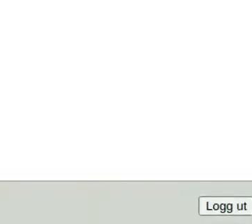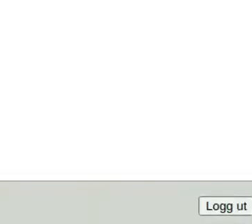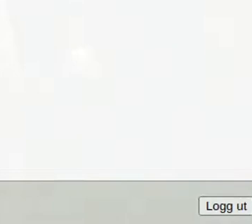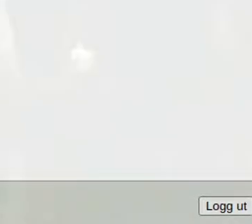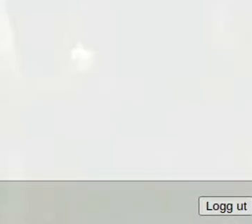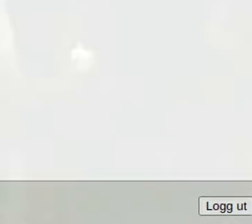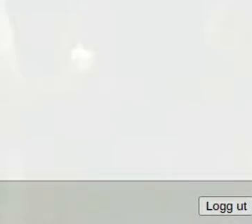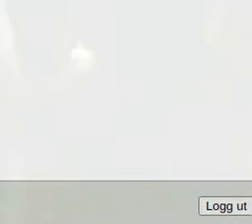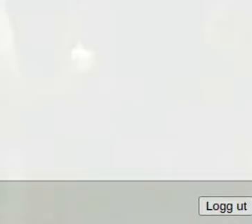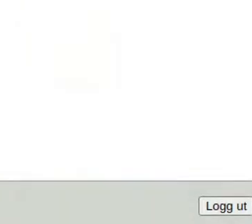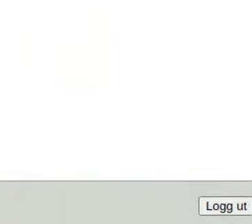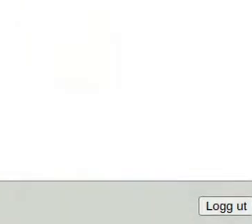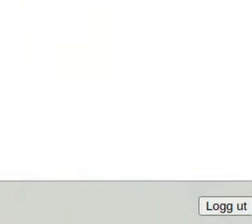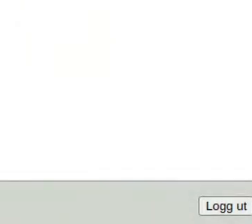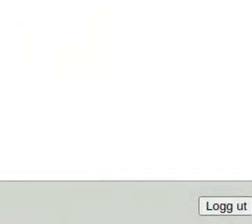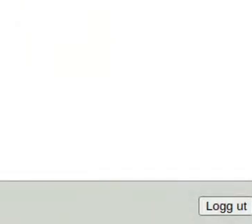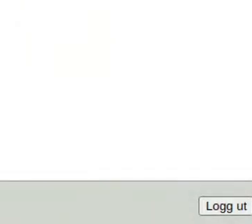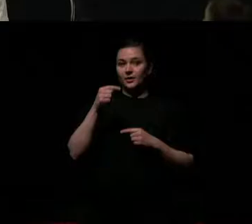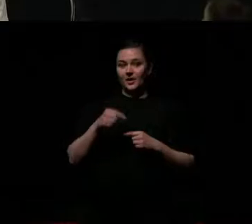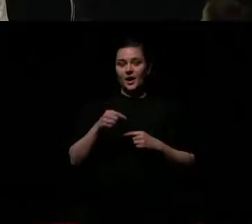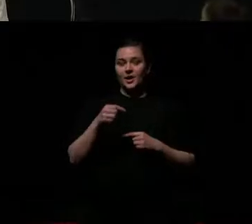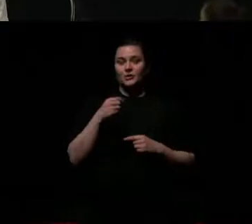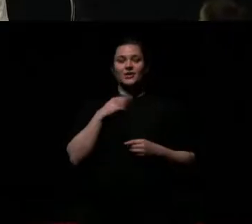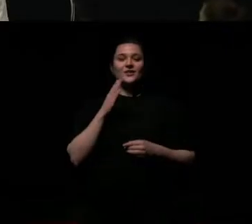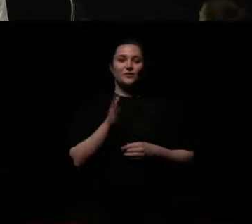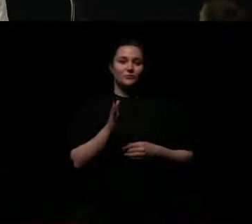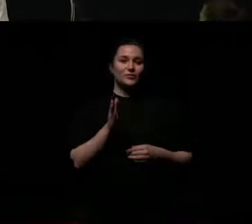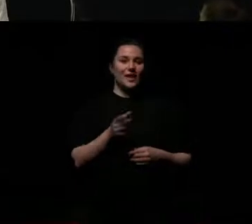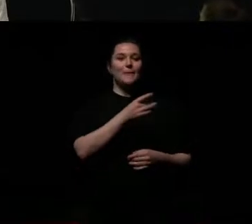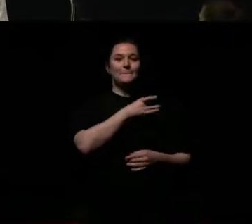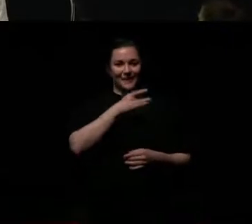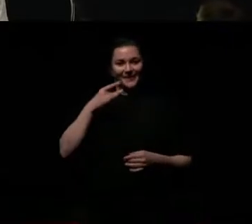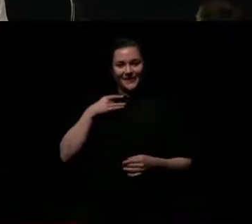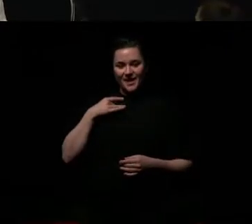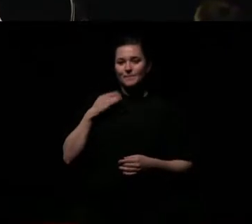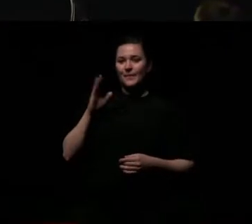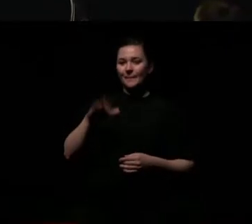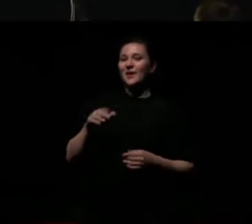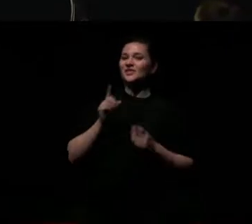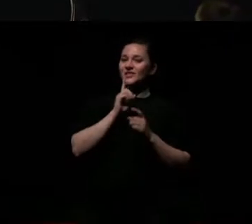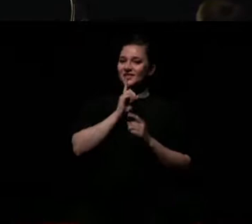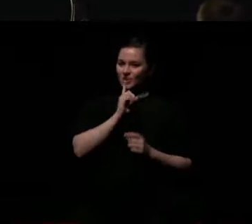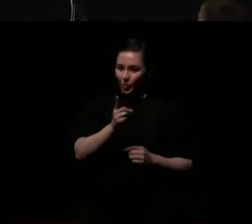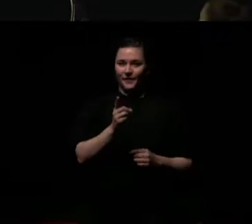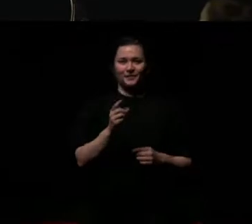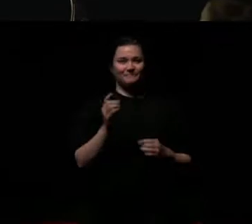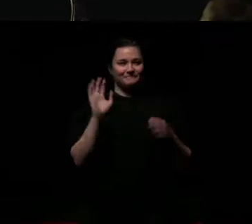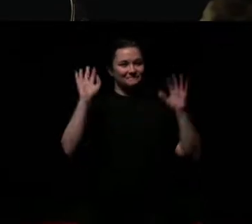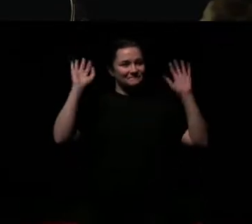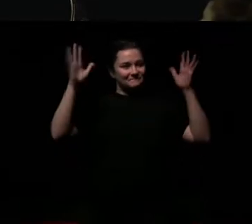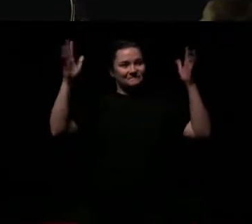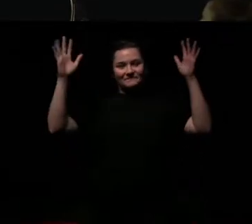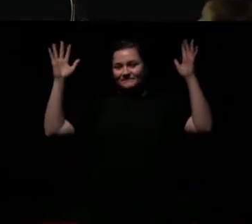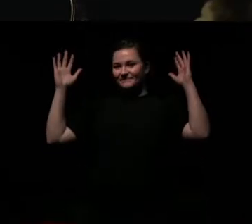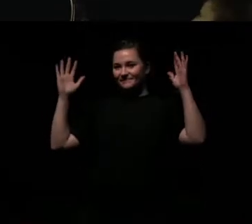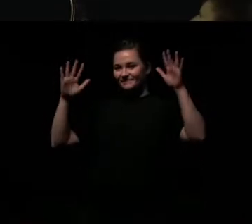Vi er tilbake igjen her, og jeg kan gratulere Petter også med en plass i rådet. Gi han en applaus!